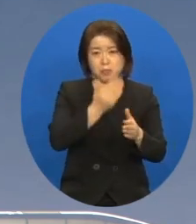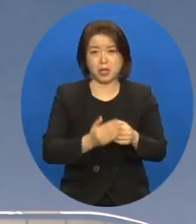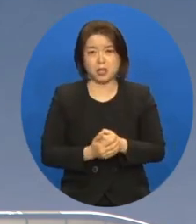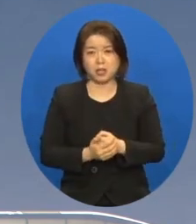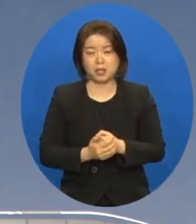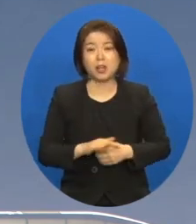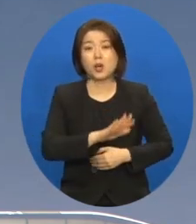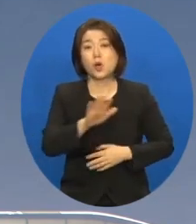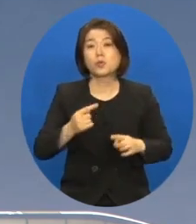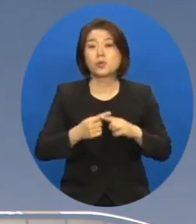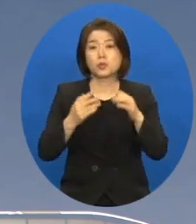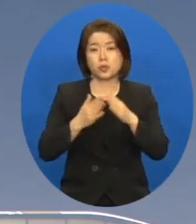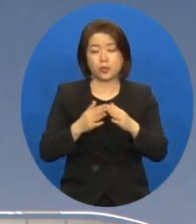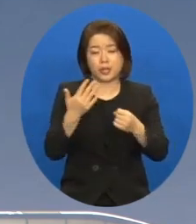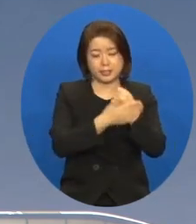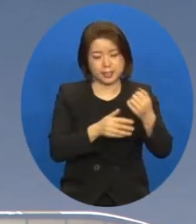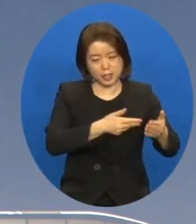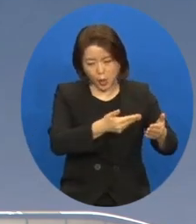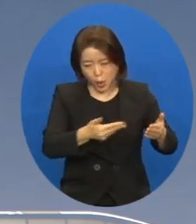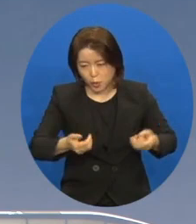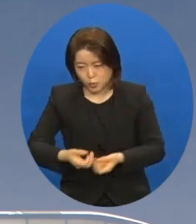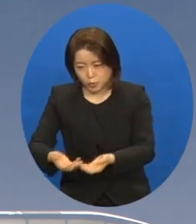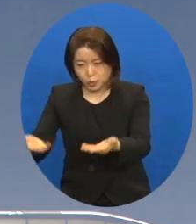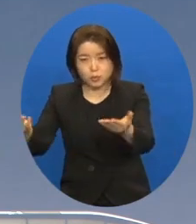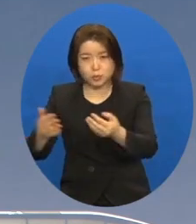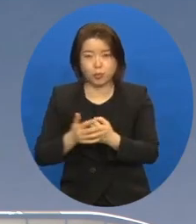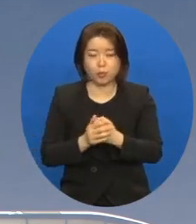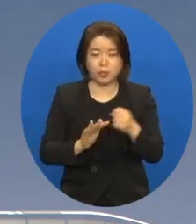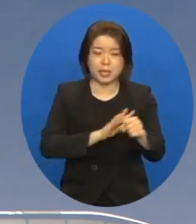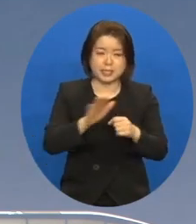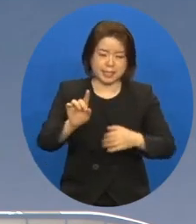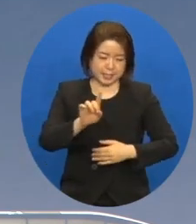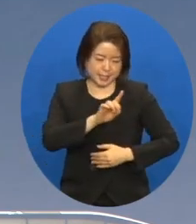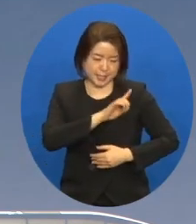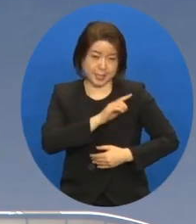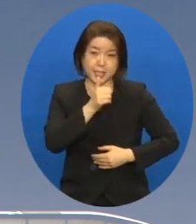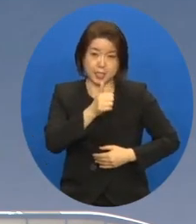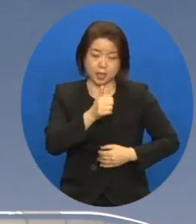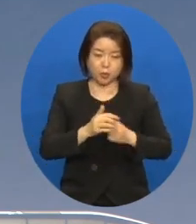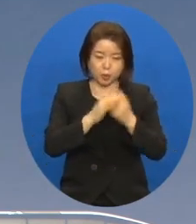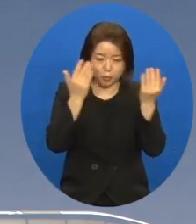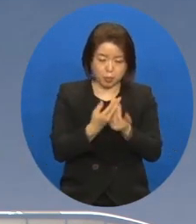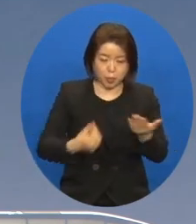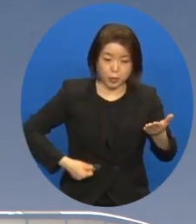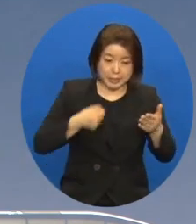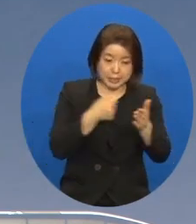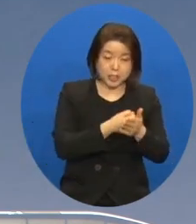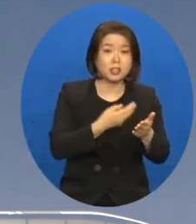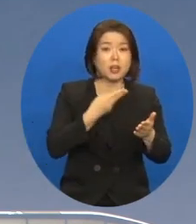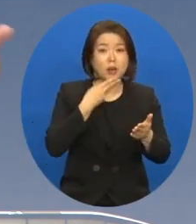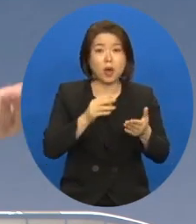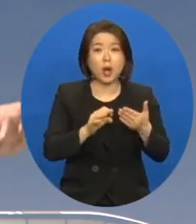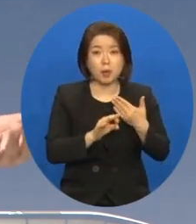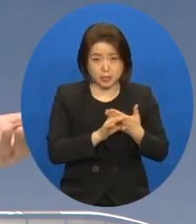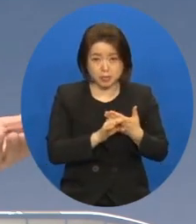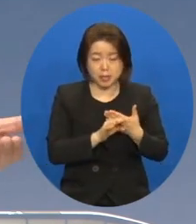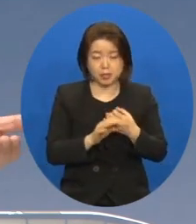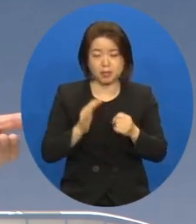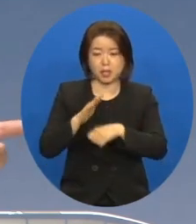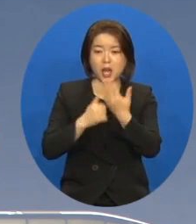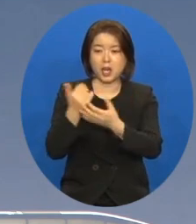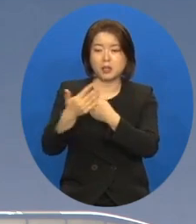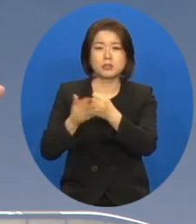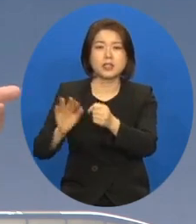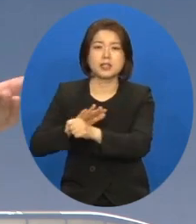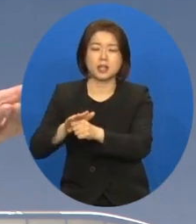교회가 은혜를 흘려보내고 사랑이 제일이라고 모든 일을 결정하지 않으면 하나님의 은혜와